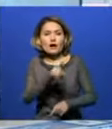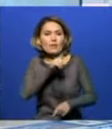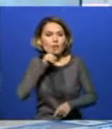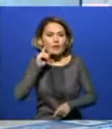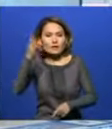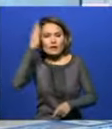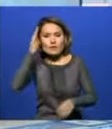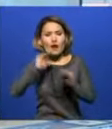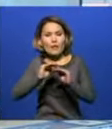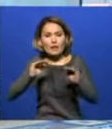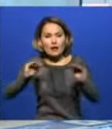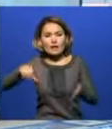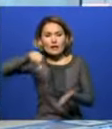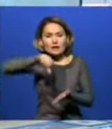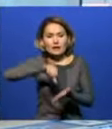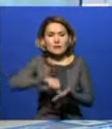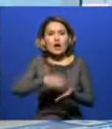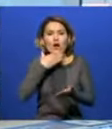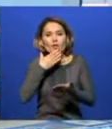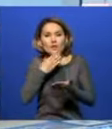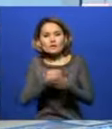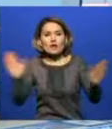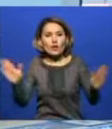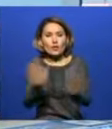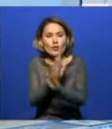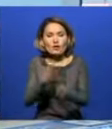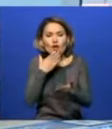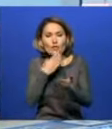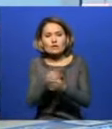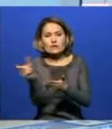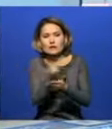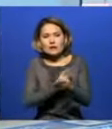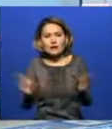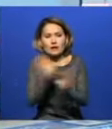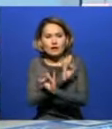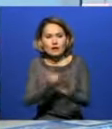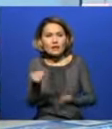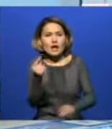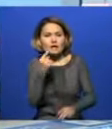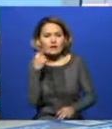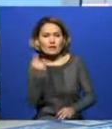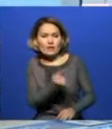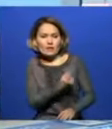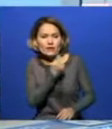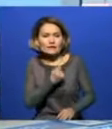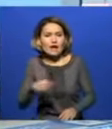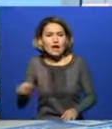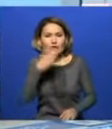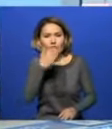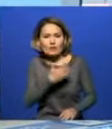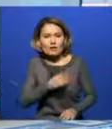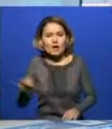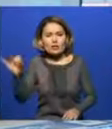жарқын болашаққа келіп өзінің өнерін, жаңағы тілдік шешендігін, әдебиетке бейім екендігін, өнерге бейім